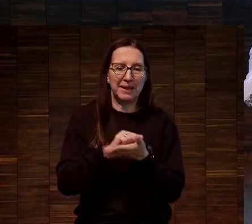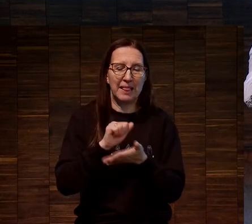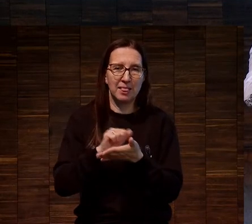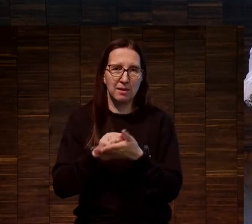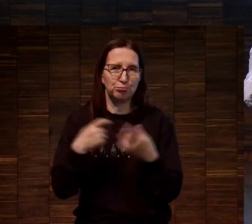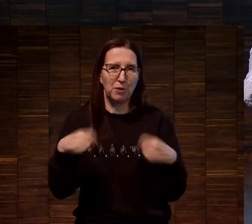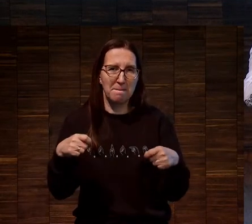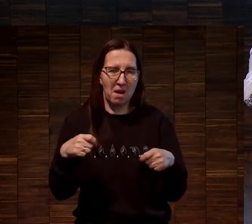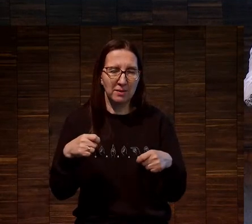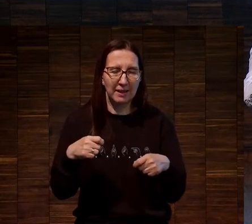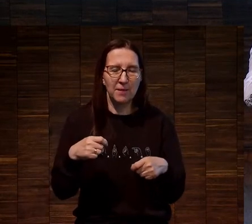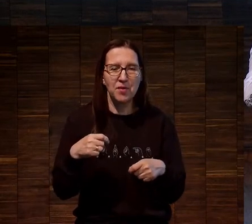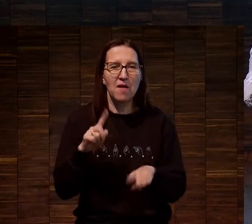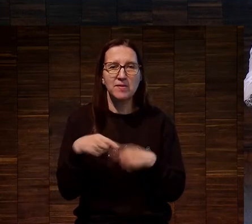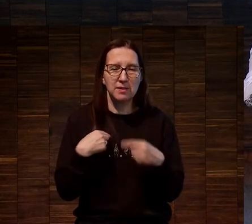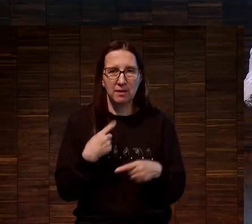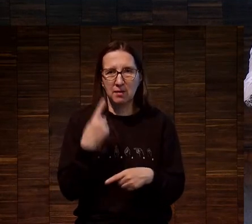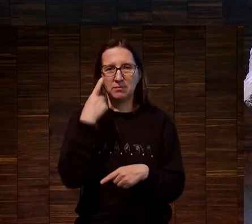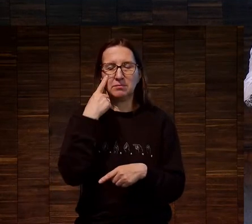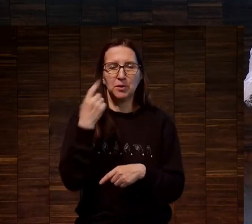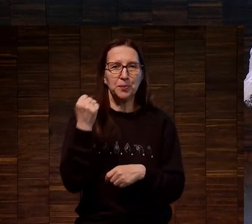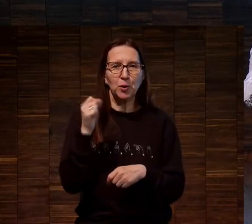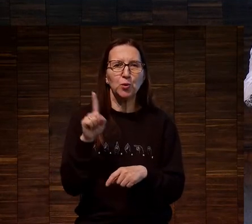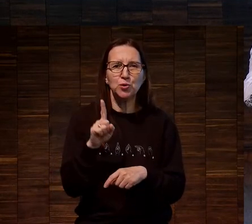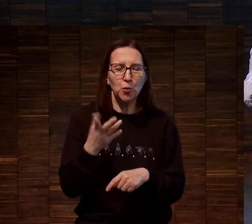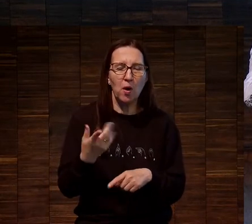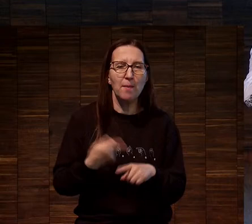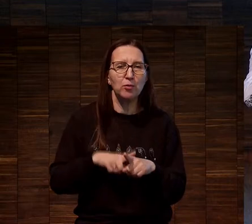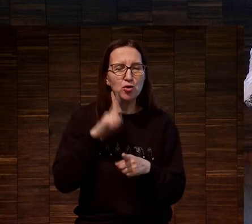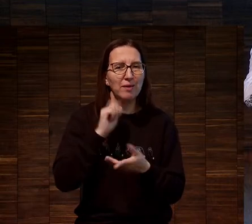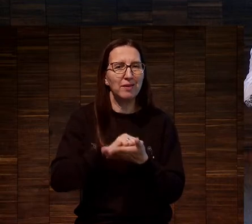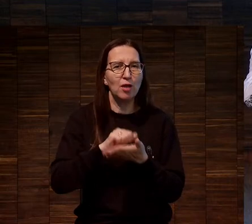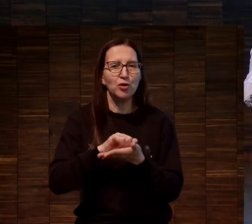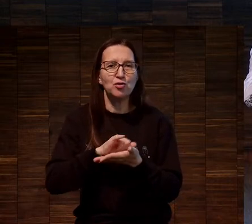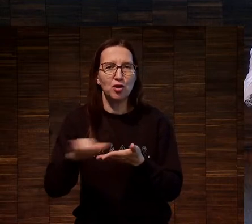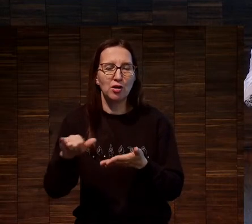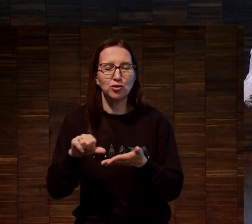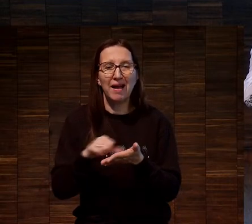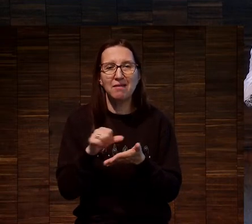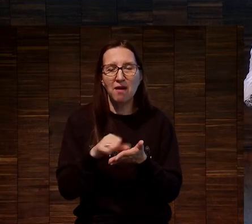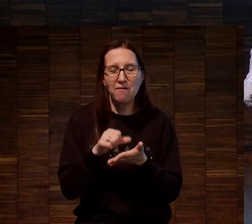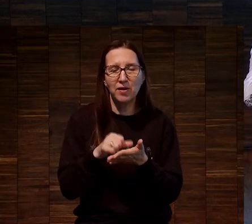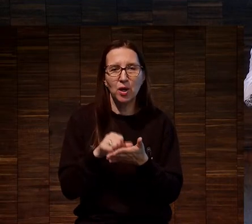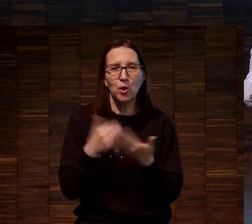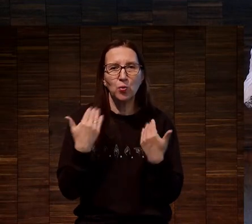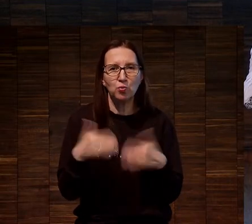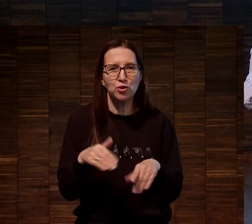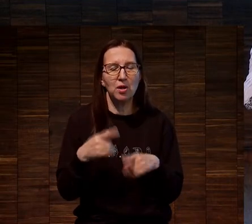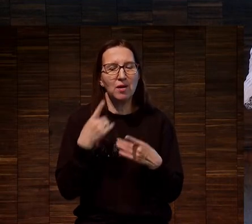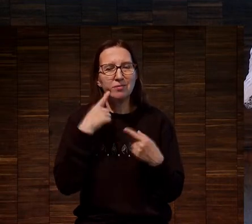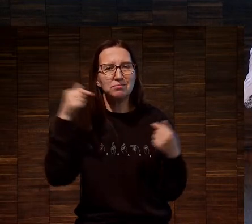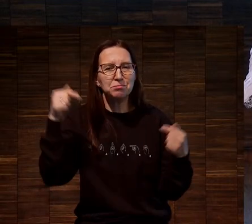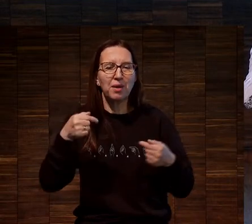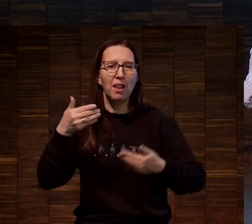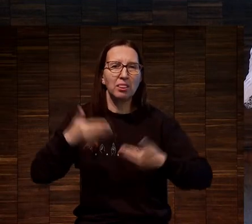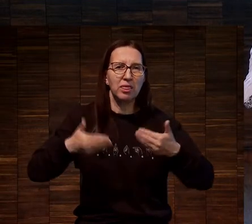всегда бросалось в глаза и тревожило, что тиражная графика склонна к декоративным каким-то моментам. То есть там